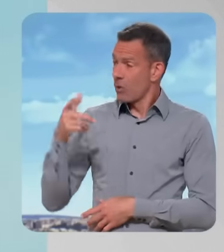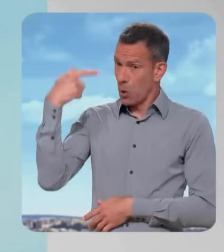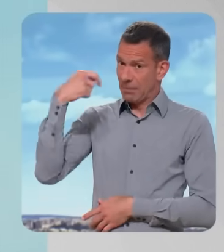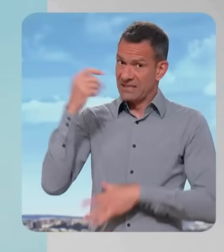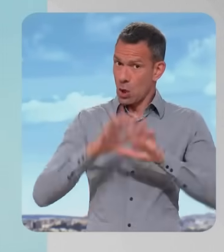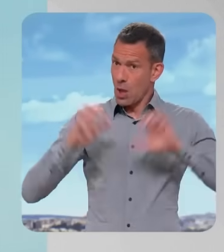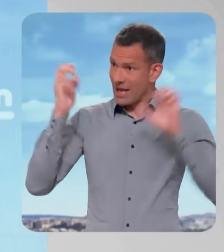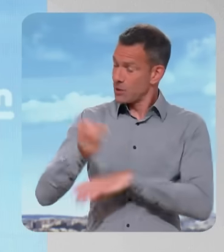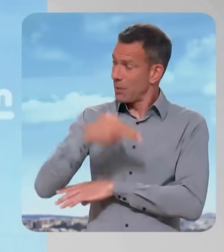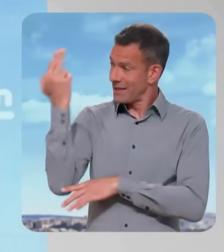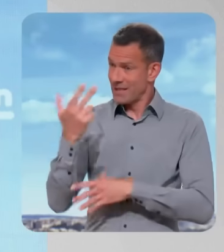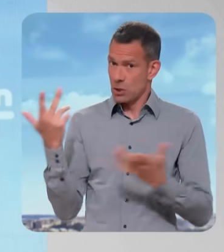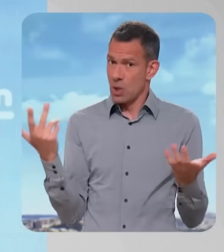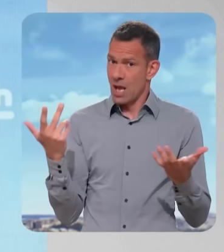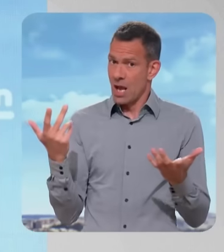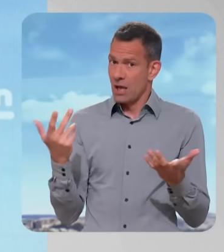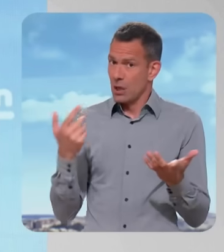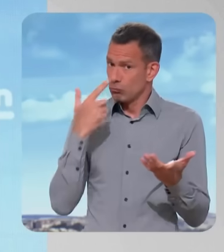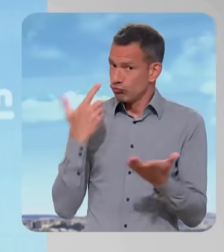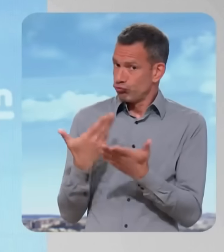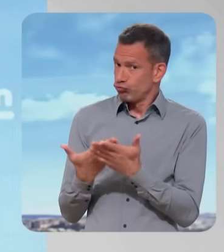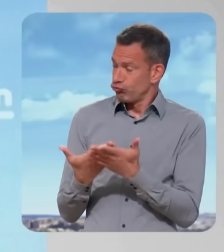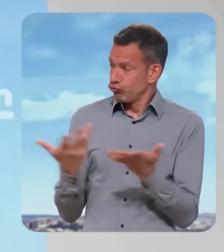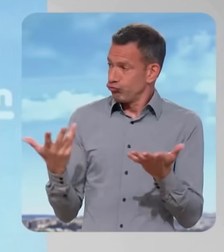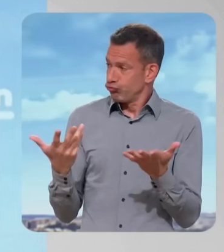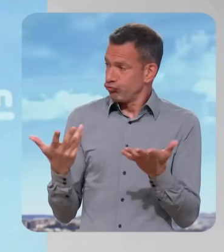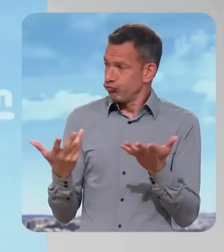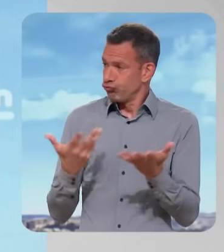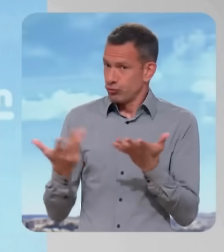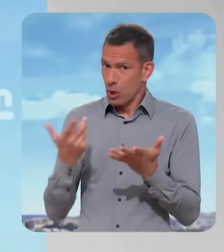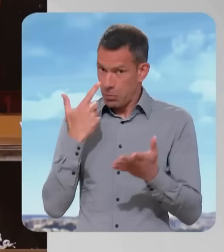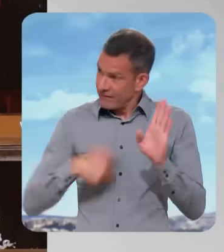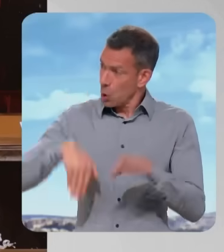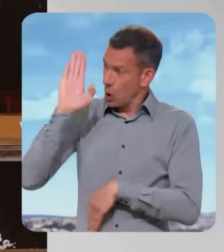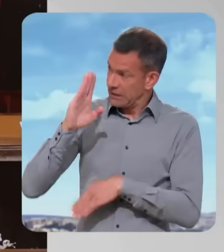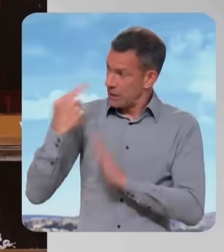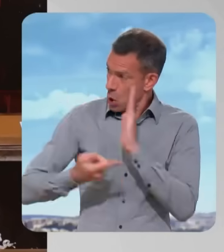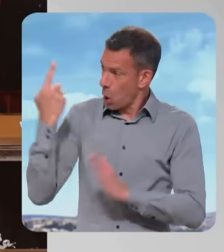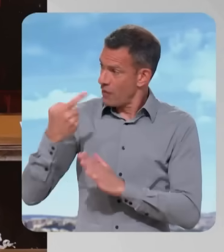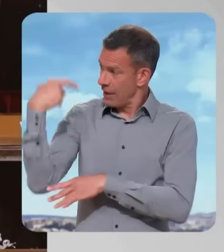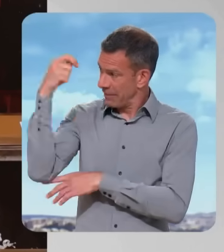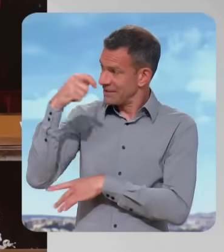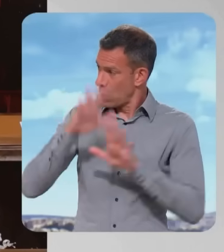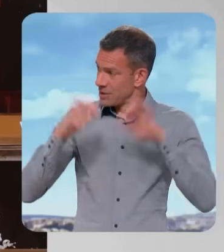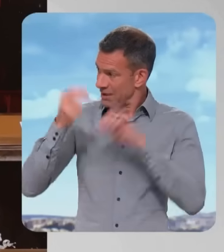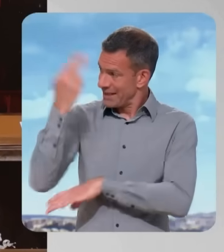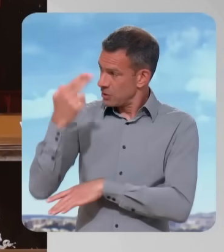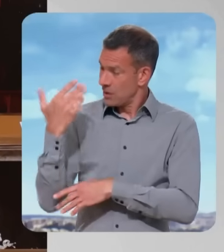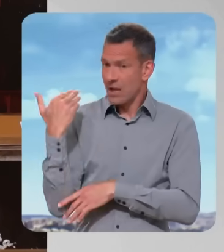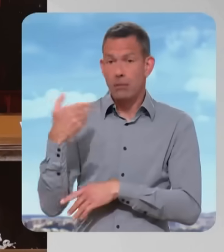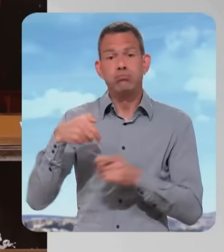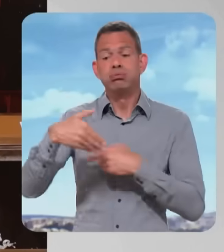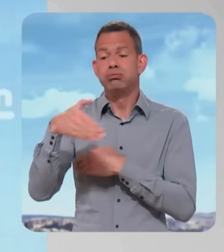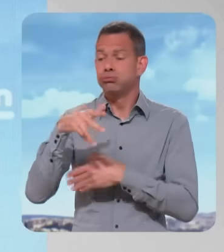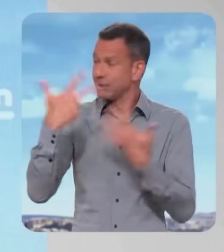gérant une majorité qui était relative est-ce que c'est quelque chose qui peut euh est-ce que vous êtes candidate à votre propre succession ça sera le 18 Ju alors la de la même façon c'est un